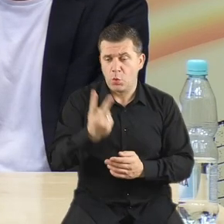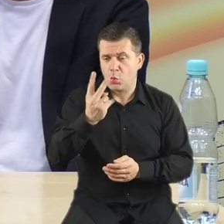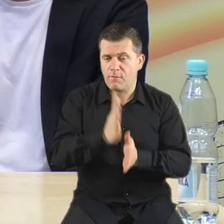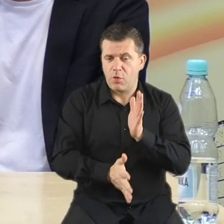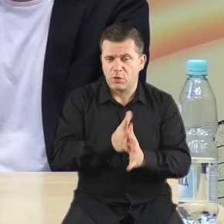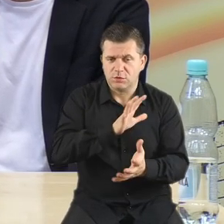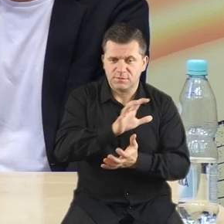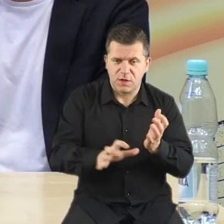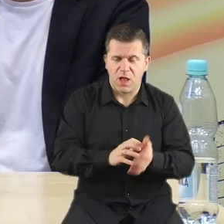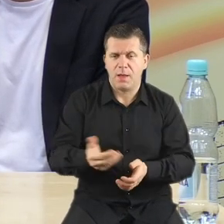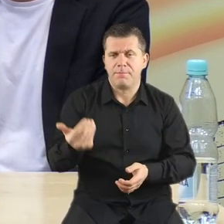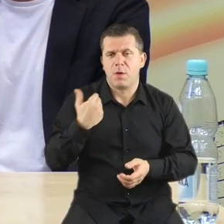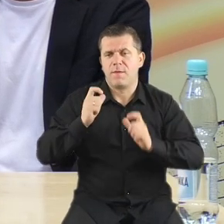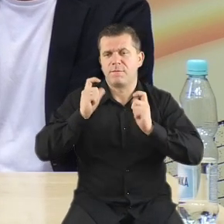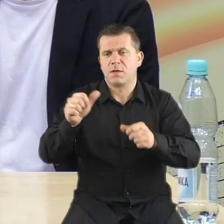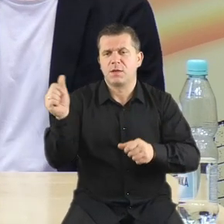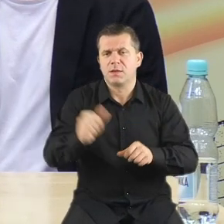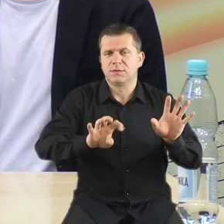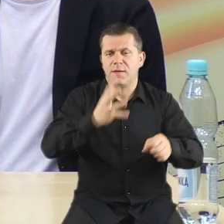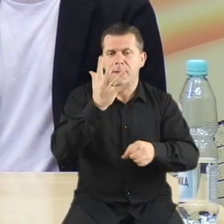II wojnie światowej, o wydarzeniach roku